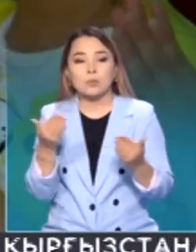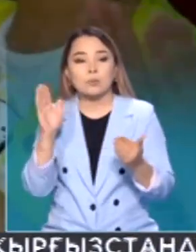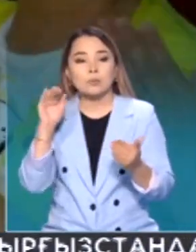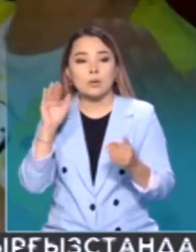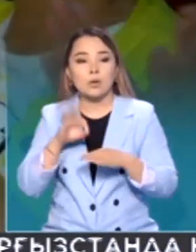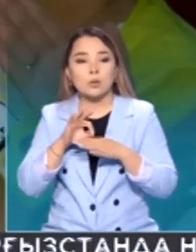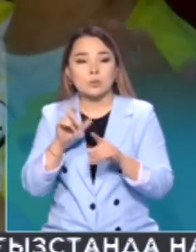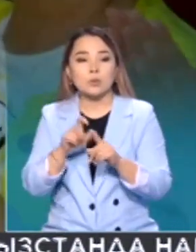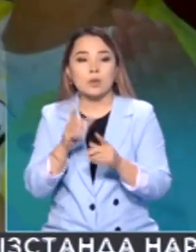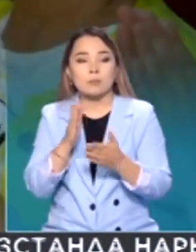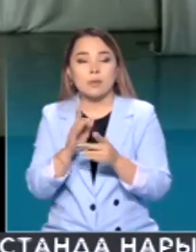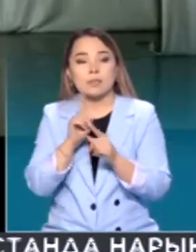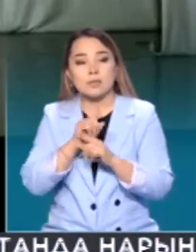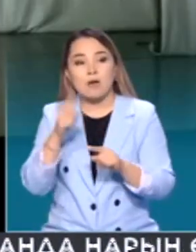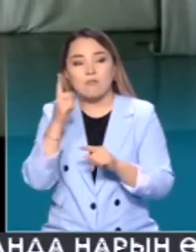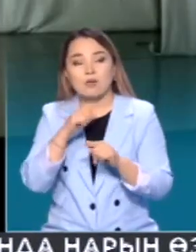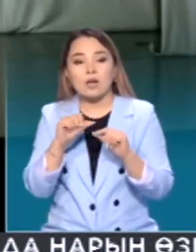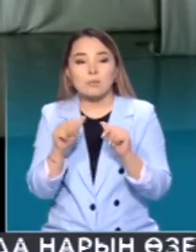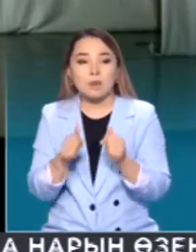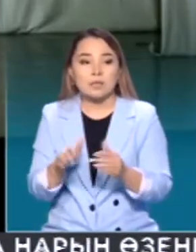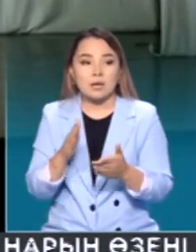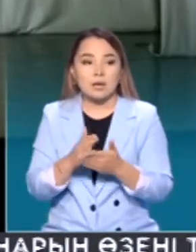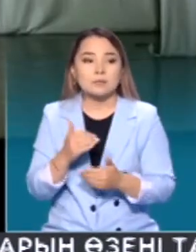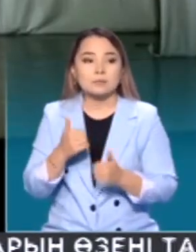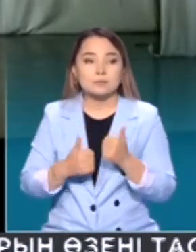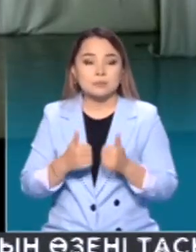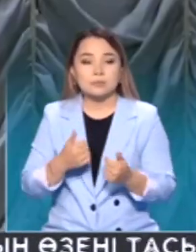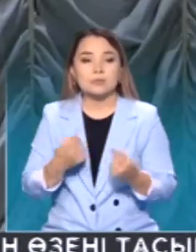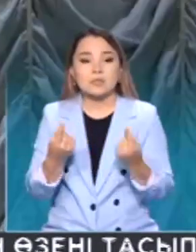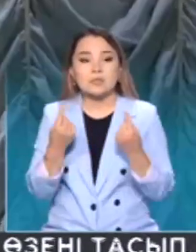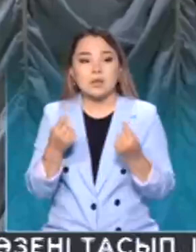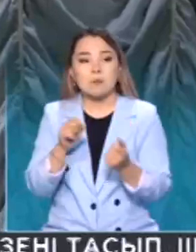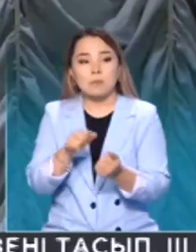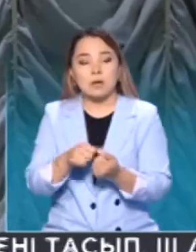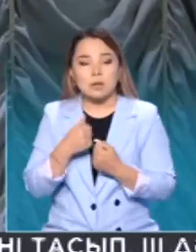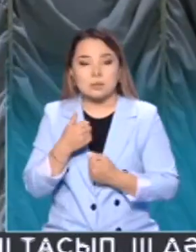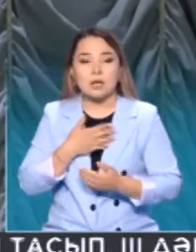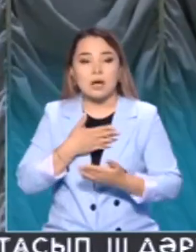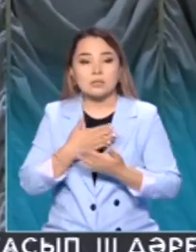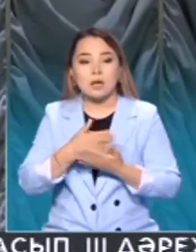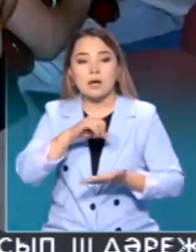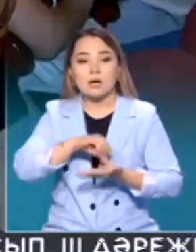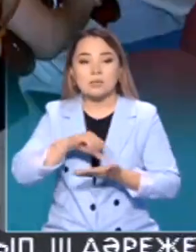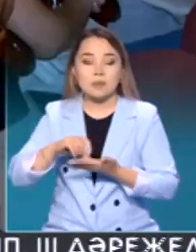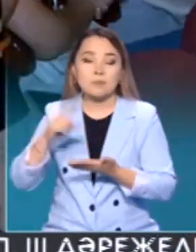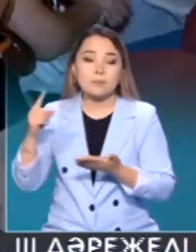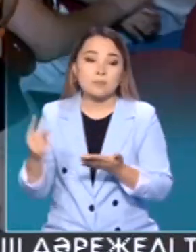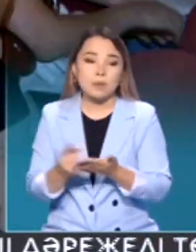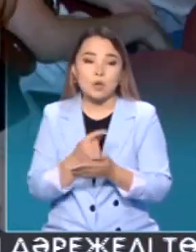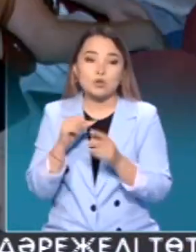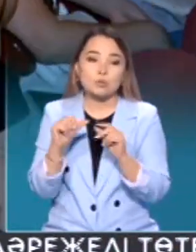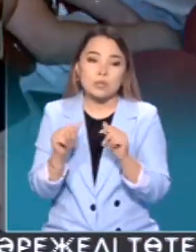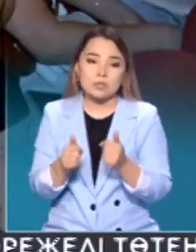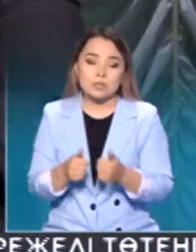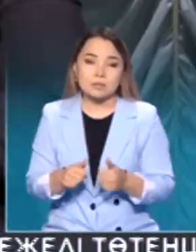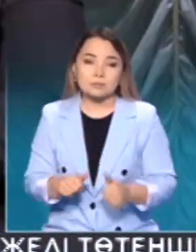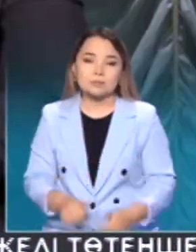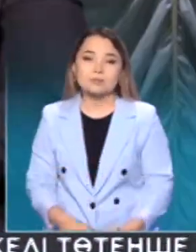де бар. Мұнда ерекше форматтағы сайыс елдегі ірі баспалардың атсалысуымен алғаш рет ұйымдастырылып